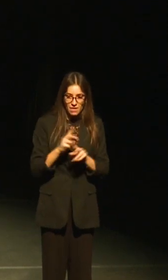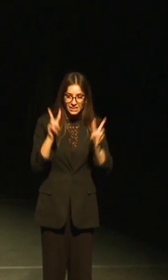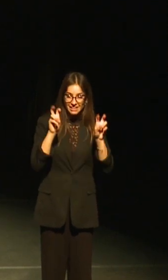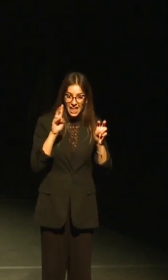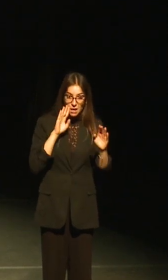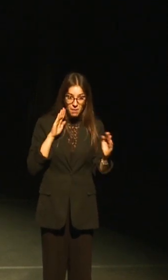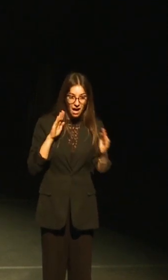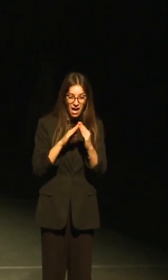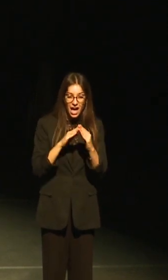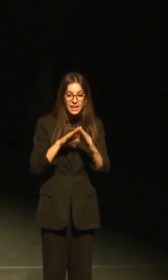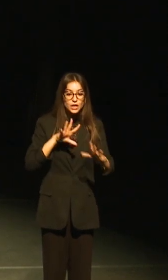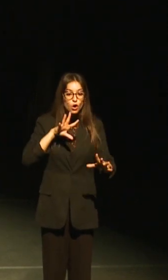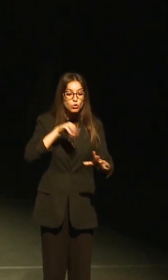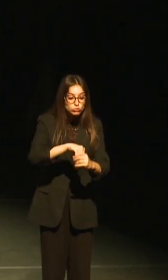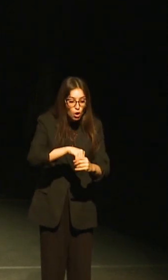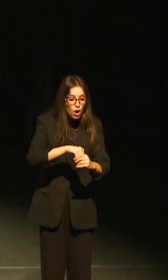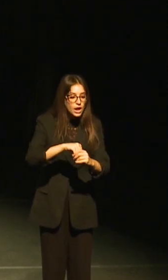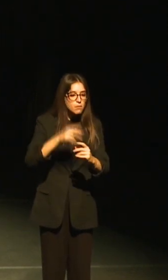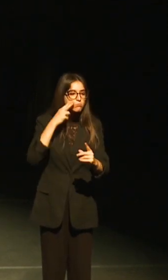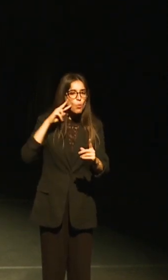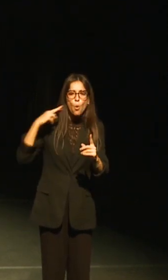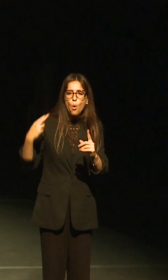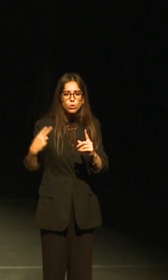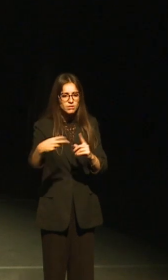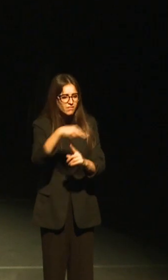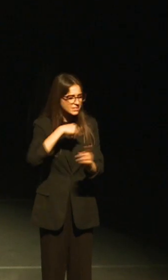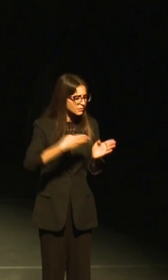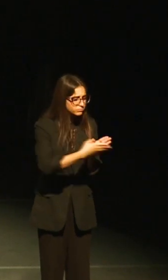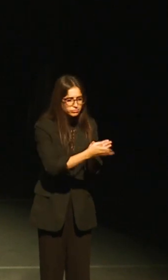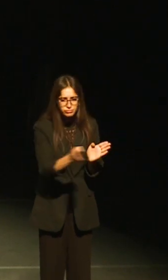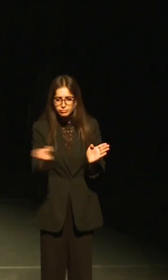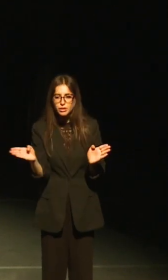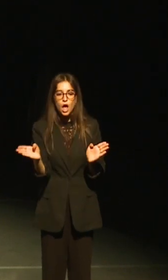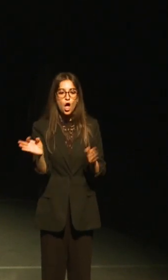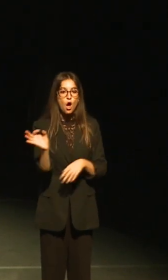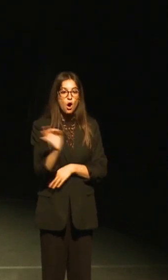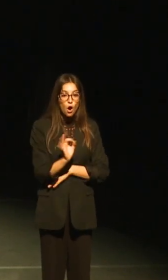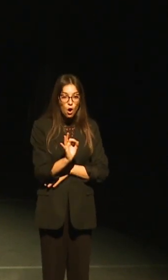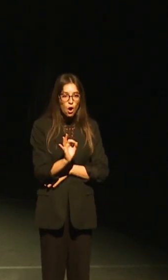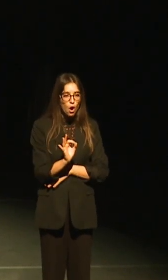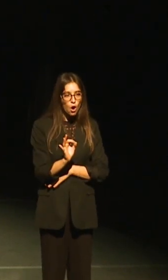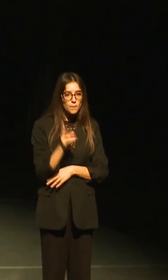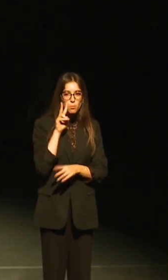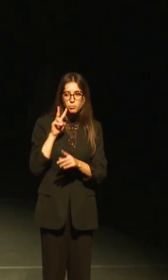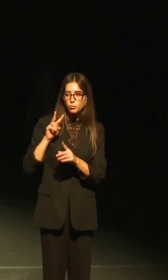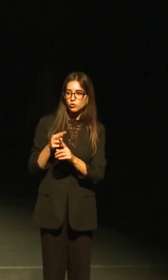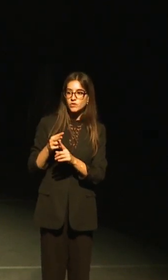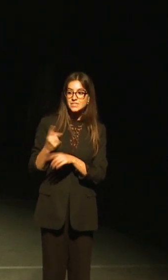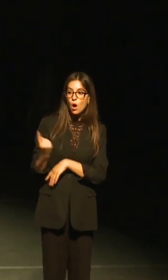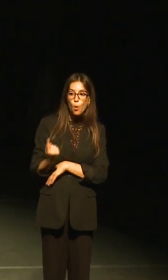dell'inclusione su tutti i versanti oppure non c'è un versante che da solo vince